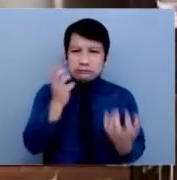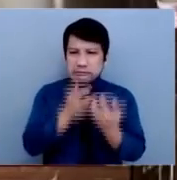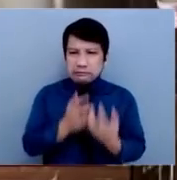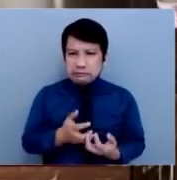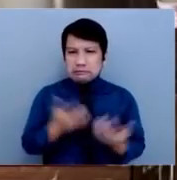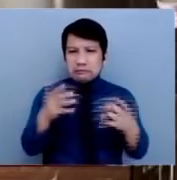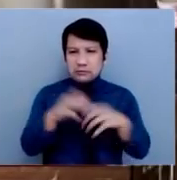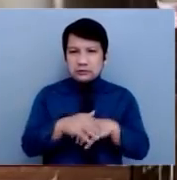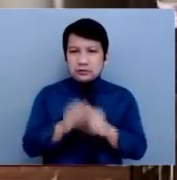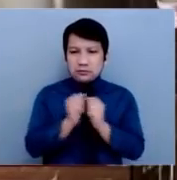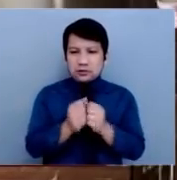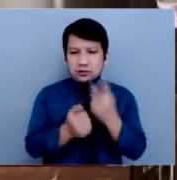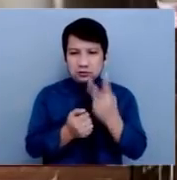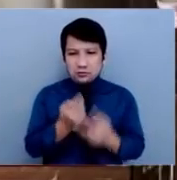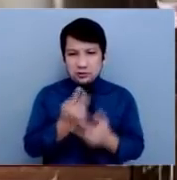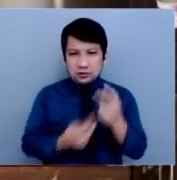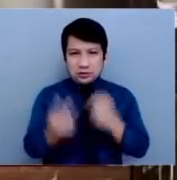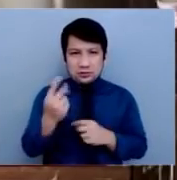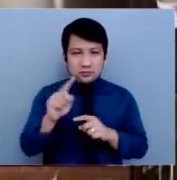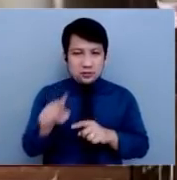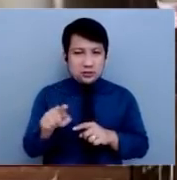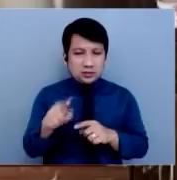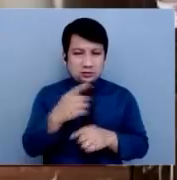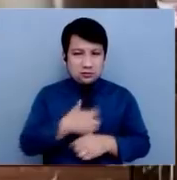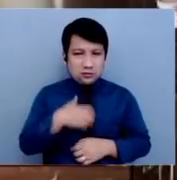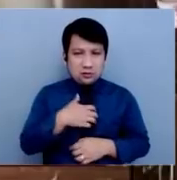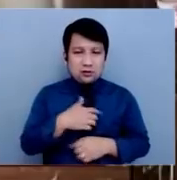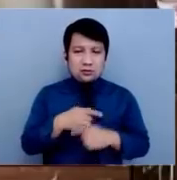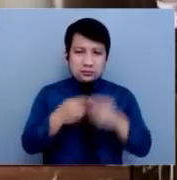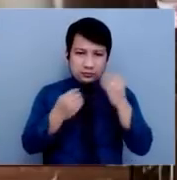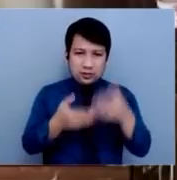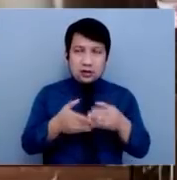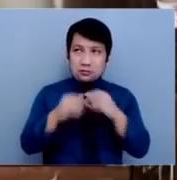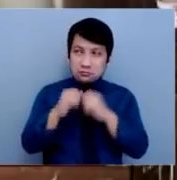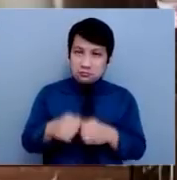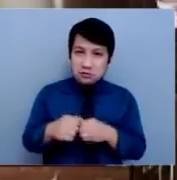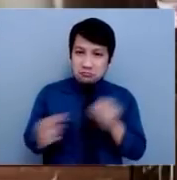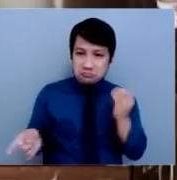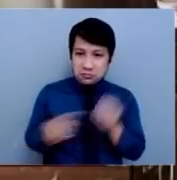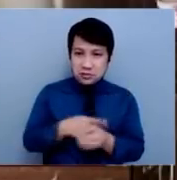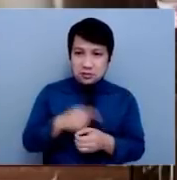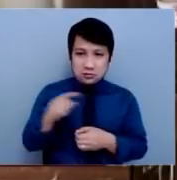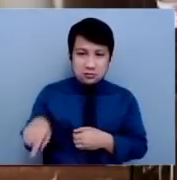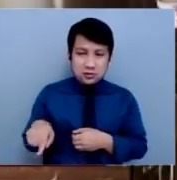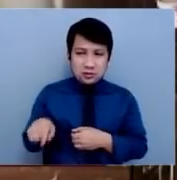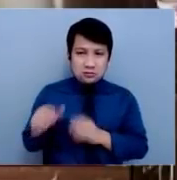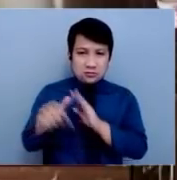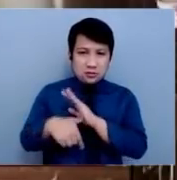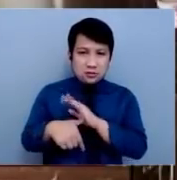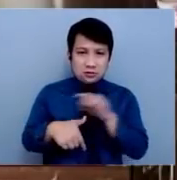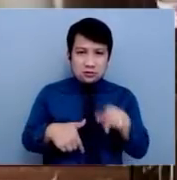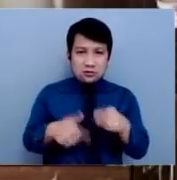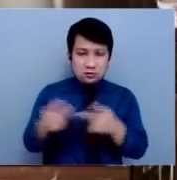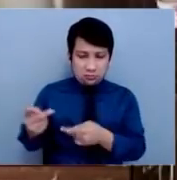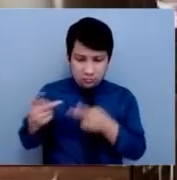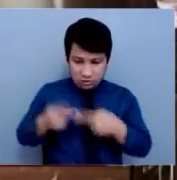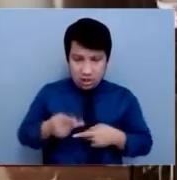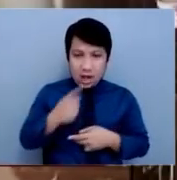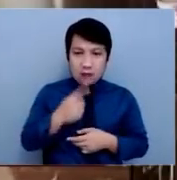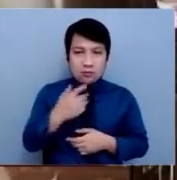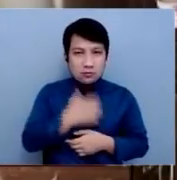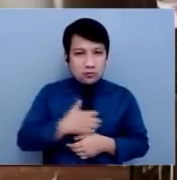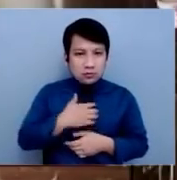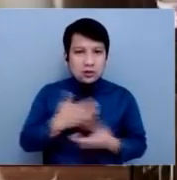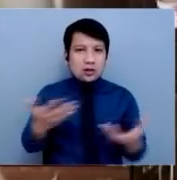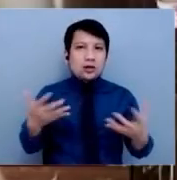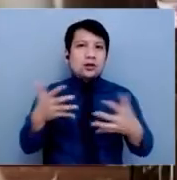yung dalawang magkaibang grounds sa isang petisyon. In fact, po pwede nga i-dismiss na sana ito ng COMELEC, no? Itong petisyon na ito dahil pinagsama